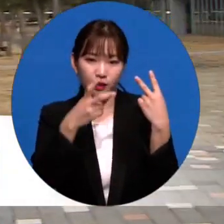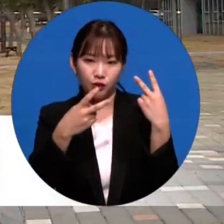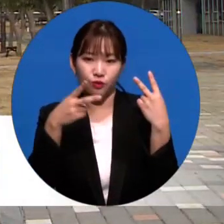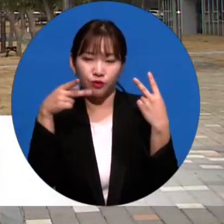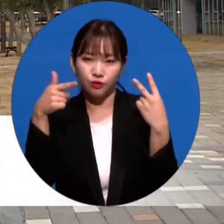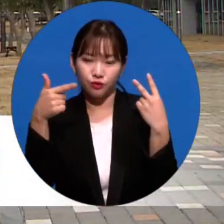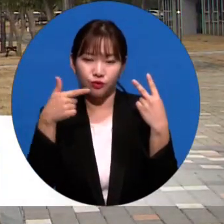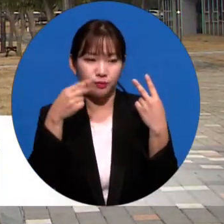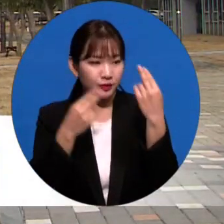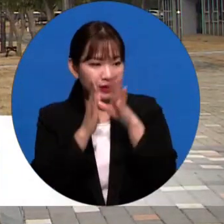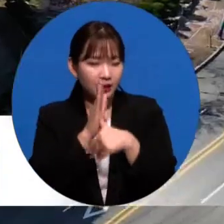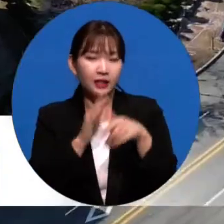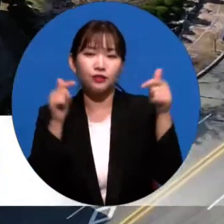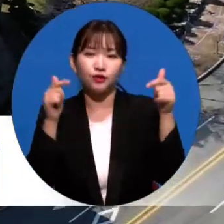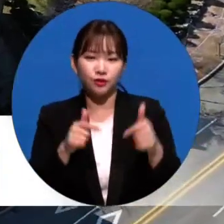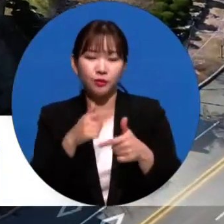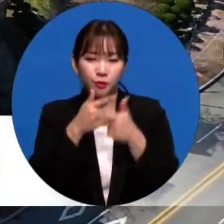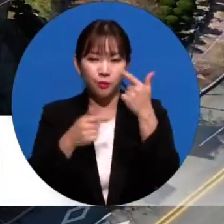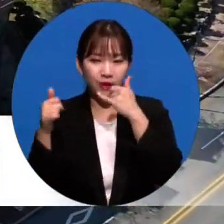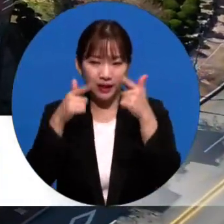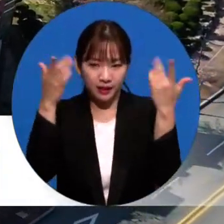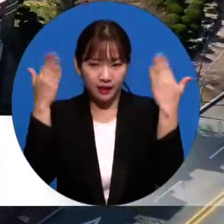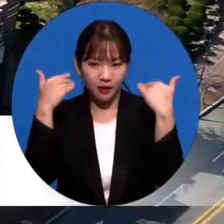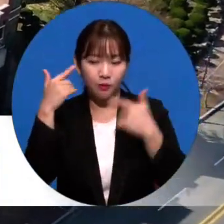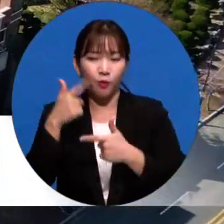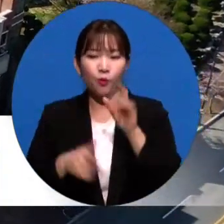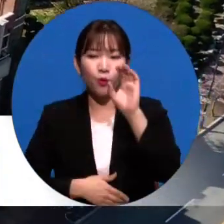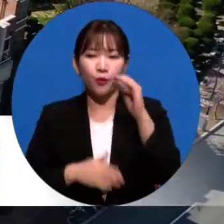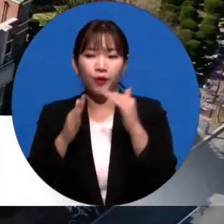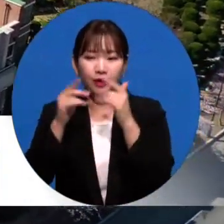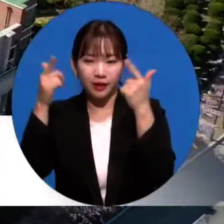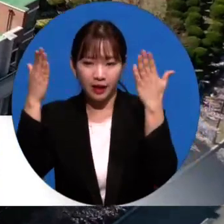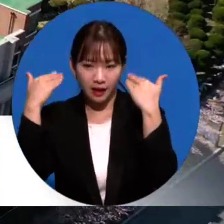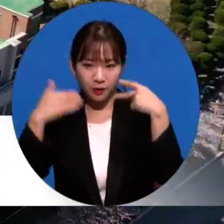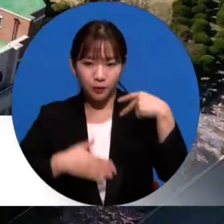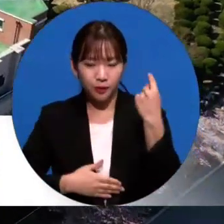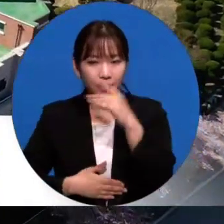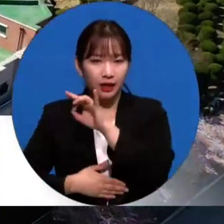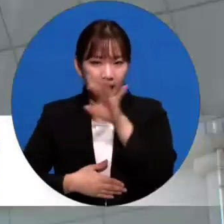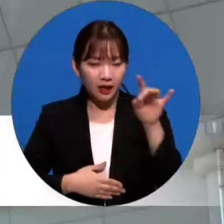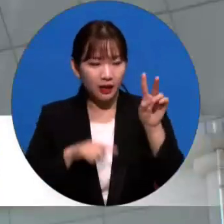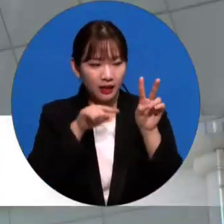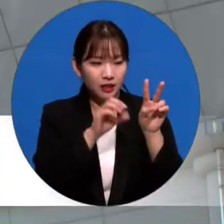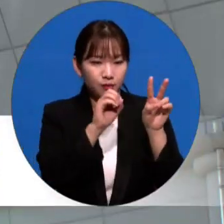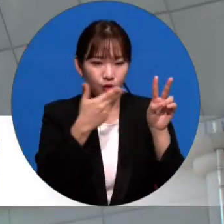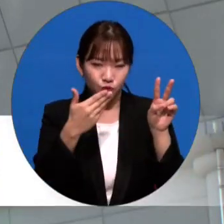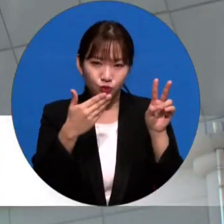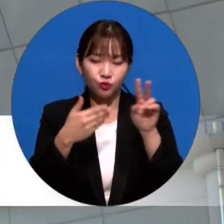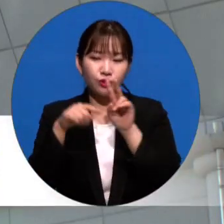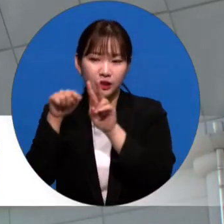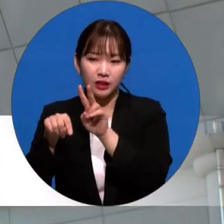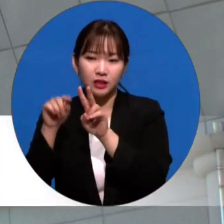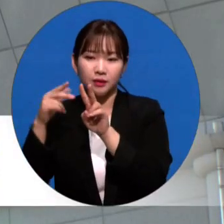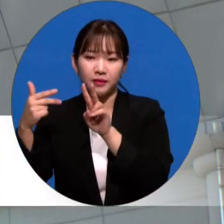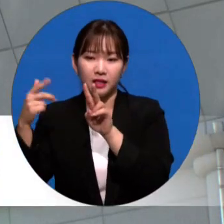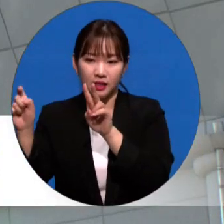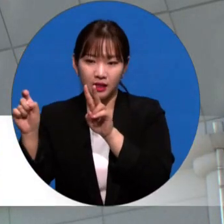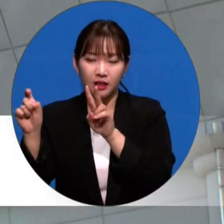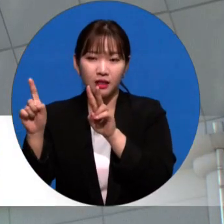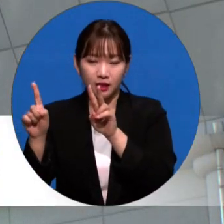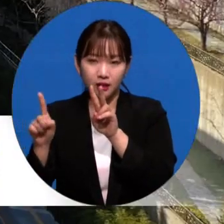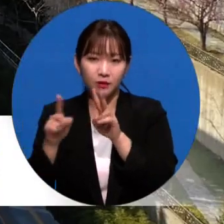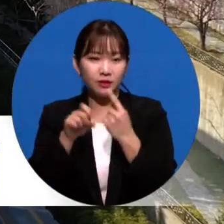1보다 감소했고 목포해양대학교와 목포가톨릭대도 각각 2.09대 1과 2.71대